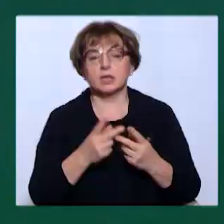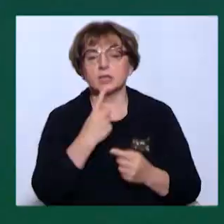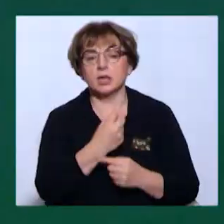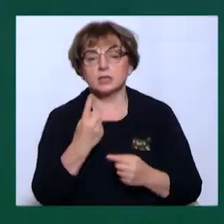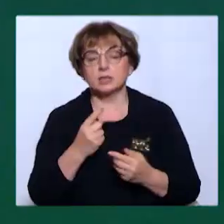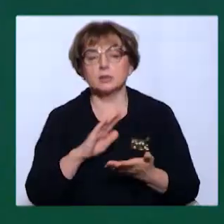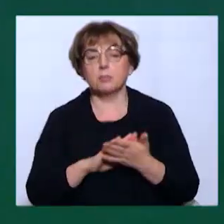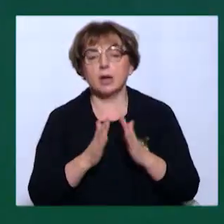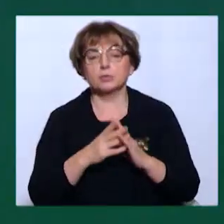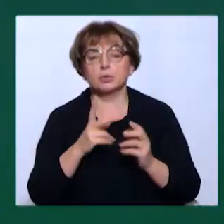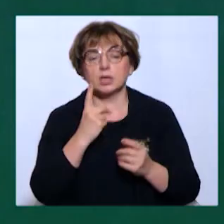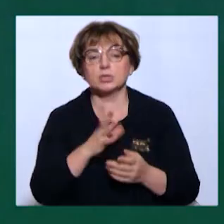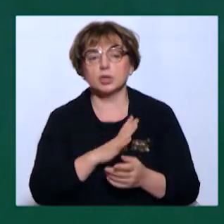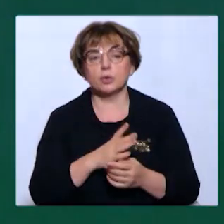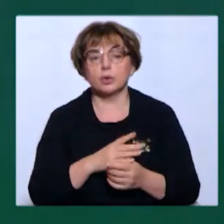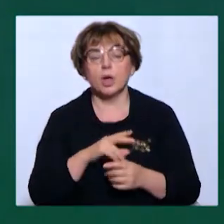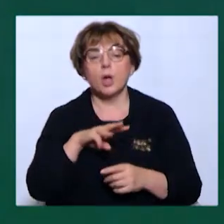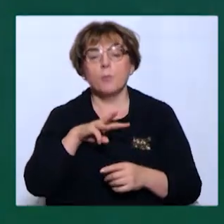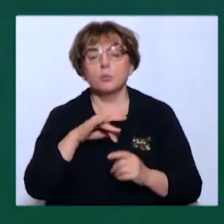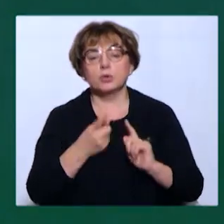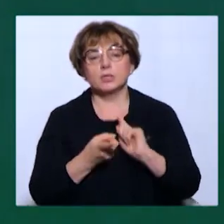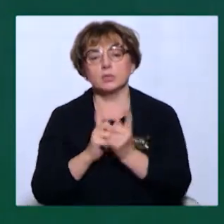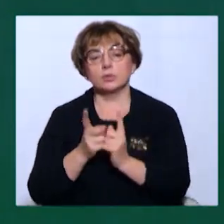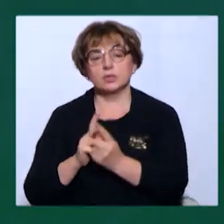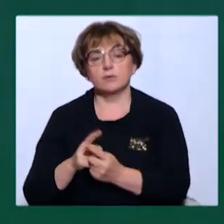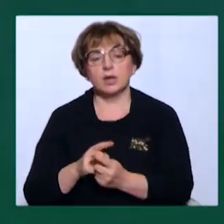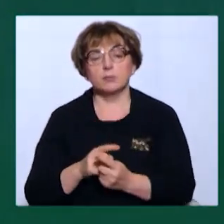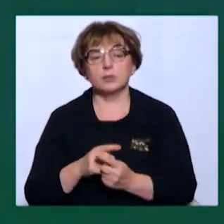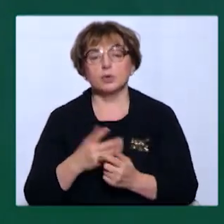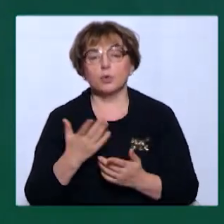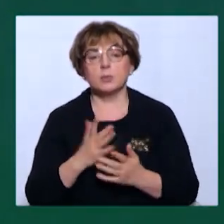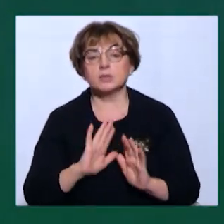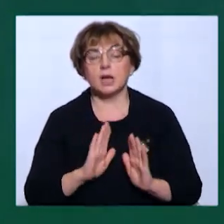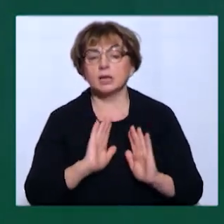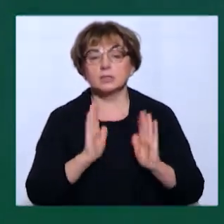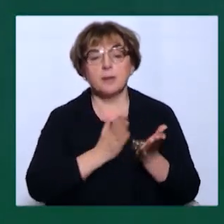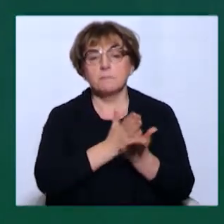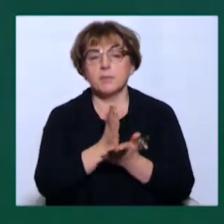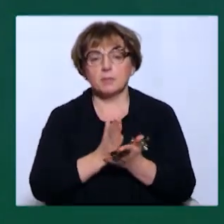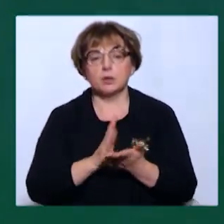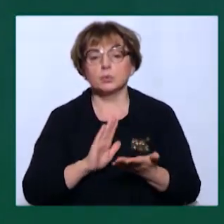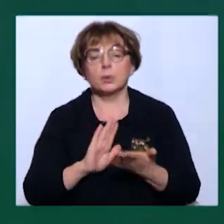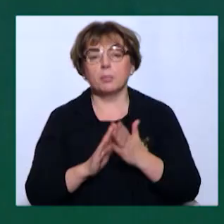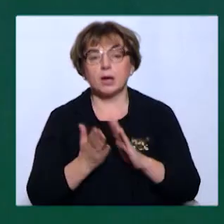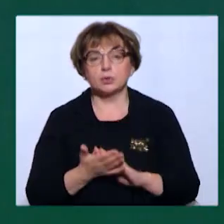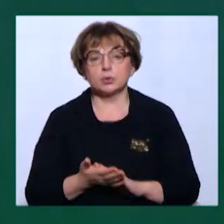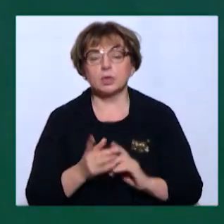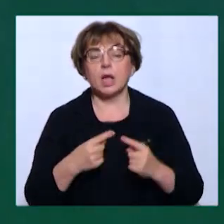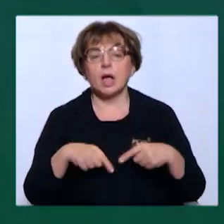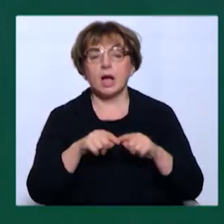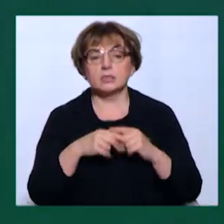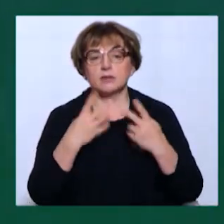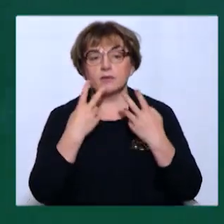ერთ-ერთი ფაქტორი, ეს იყო მუტაციური ცვალებადობა, რომელიც არის არამიმართული ფაქტორი, და